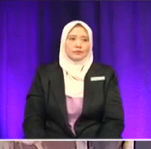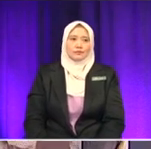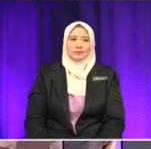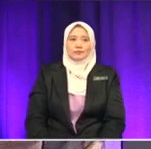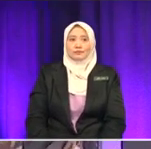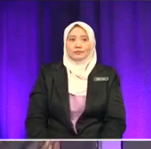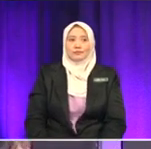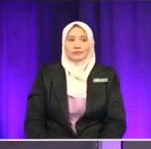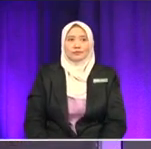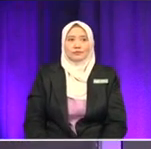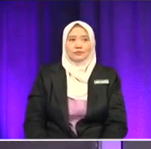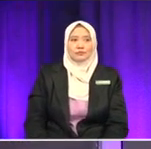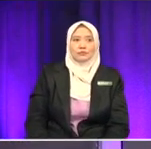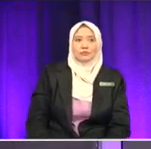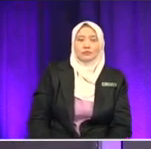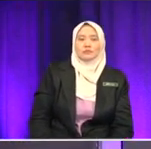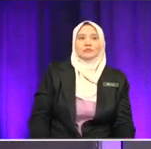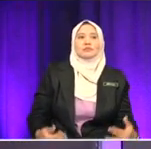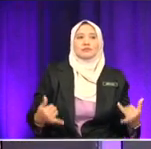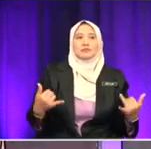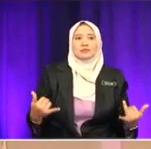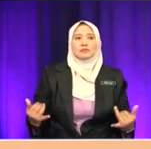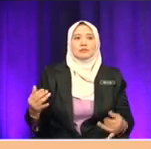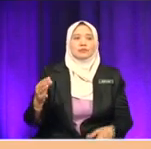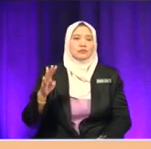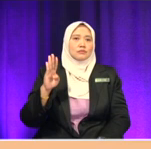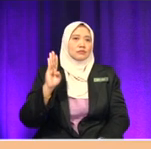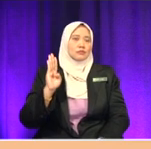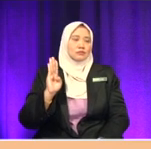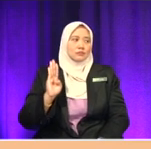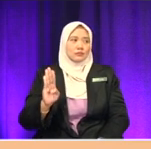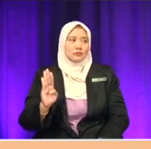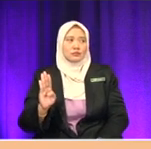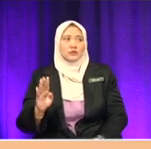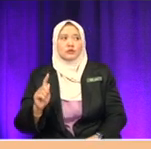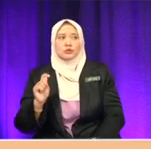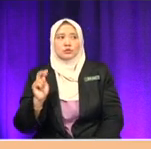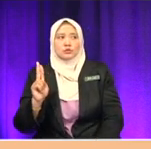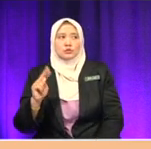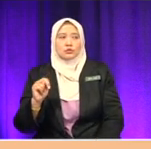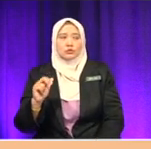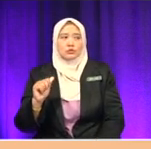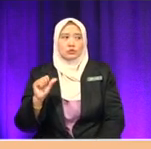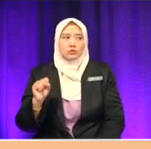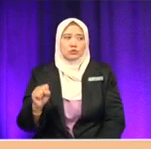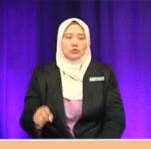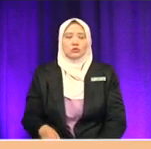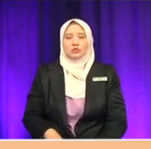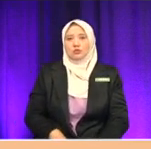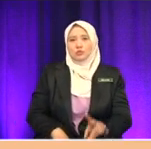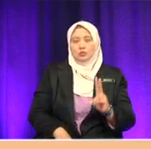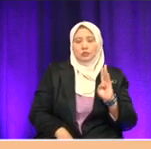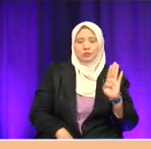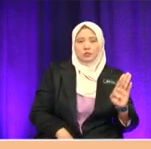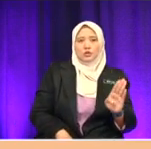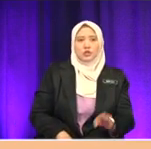sekejap untuk membaca jawapan. A, pertunasan. B, belahan dedua. C, konjugasi. Dan juga D, menjangkiti sel perumah.